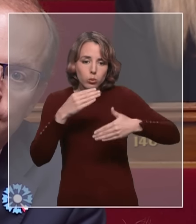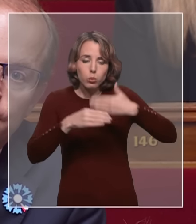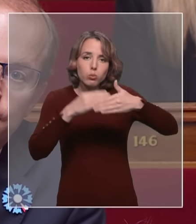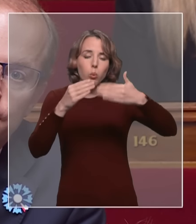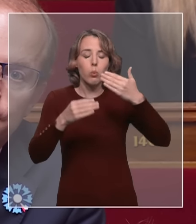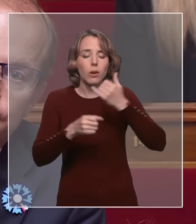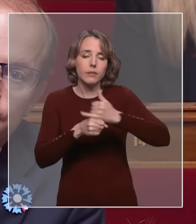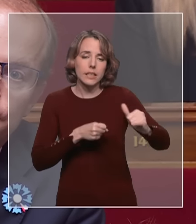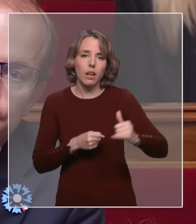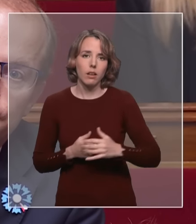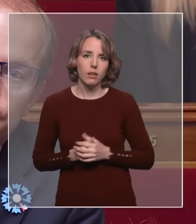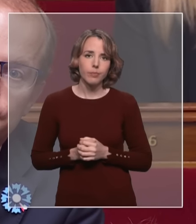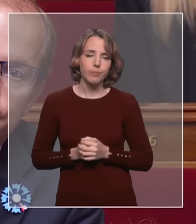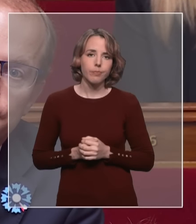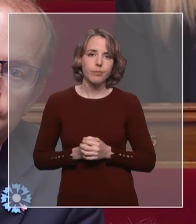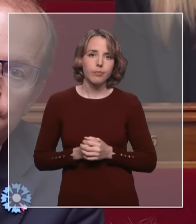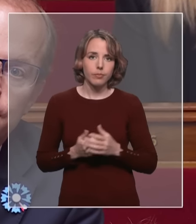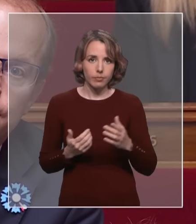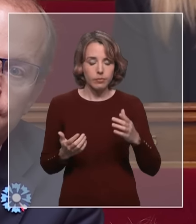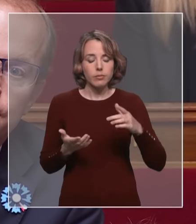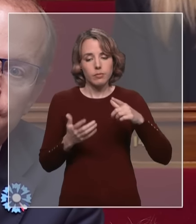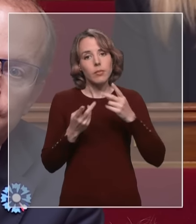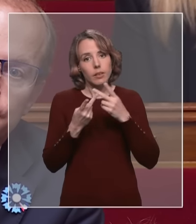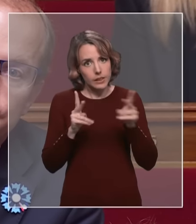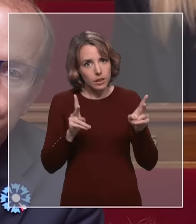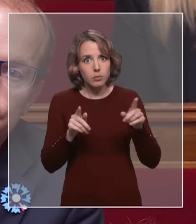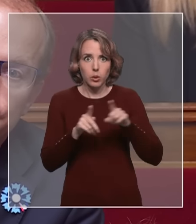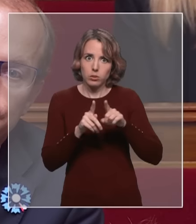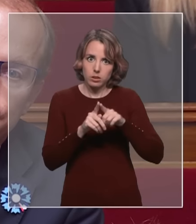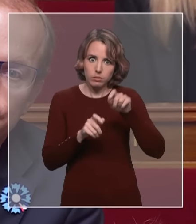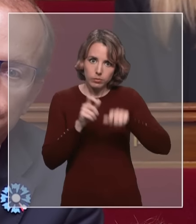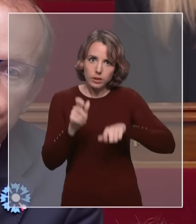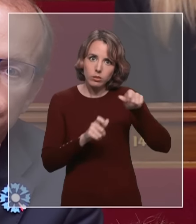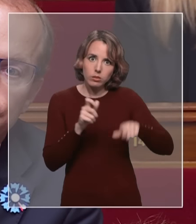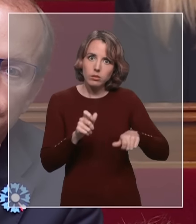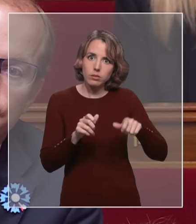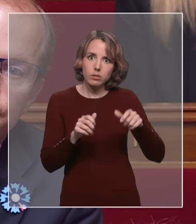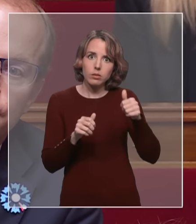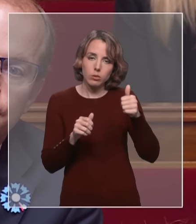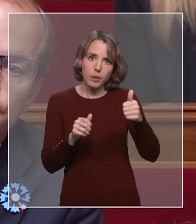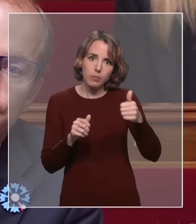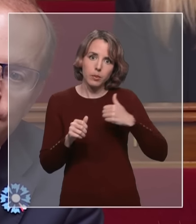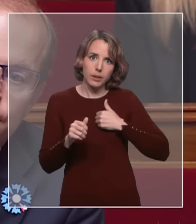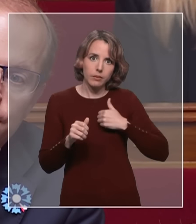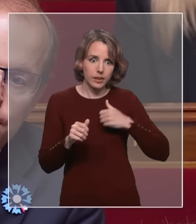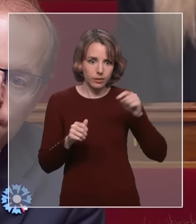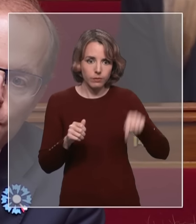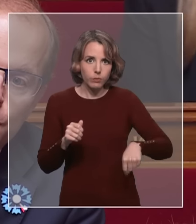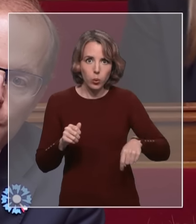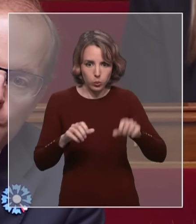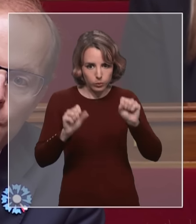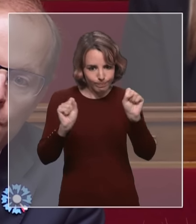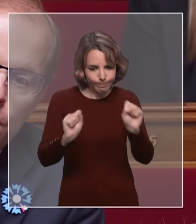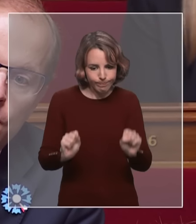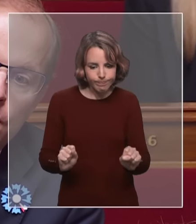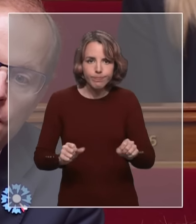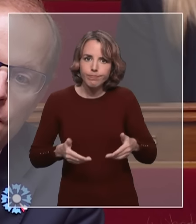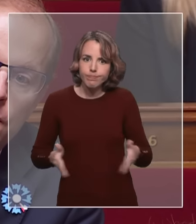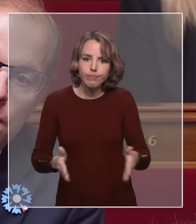les collectivités locales que les particuliers ont le devoir de procéder à un entretien régulier et efficient des cours d'eau, afin d'éviter des